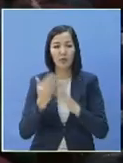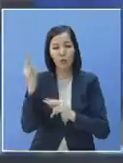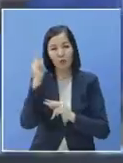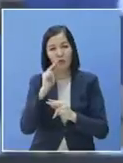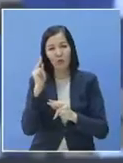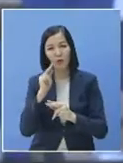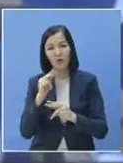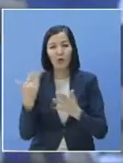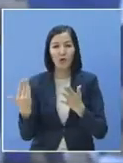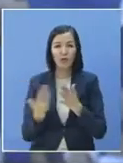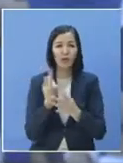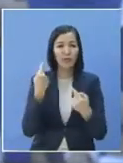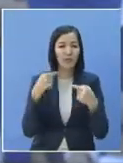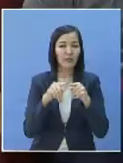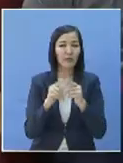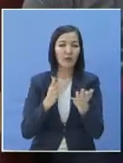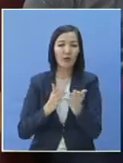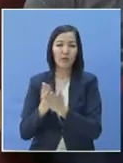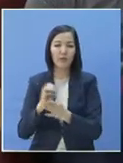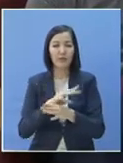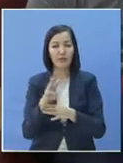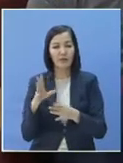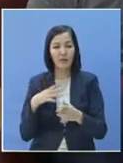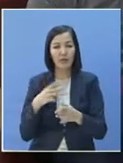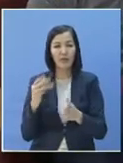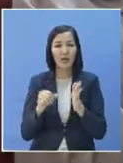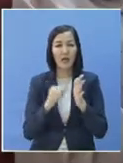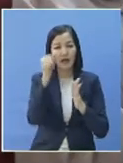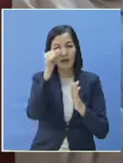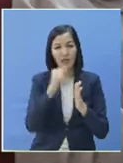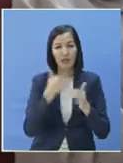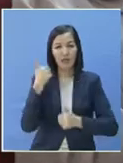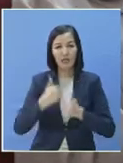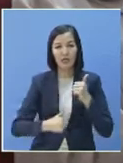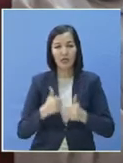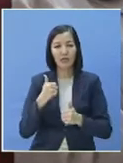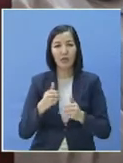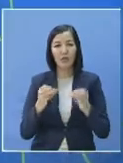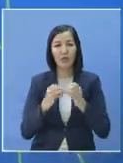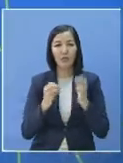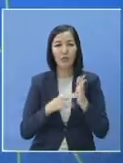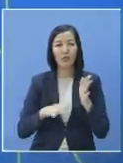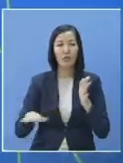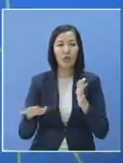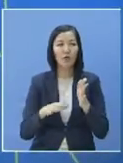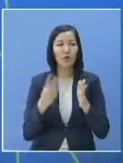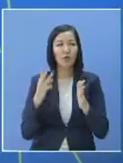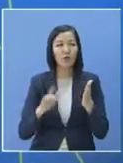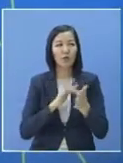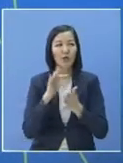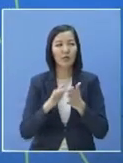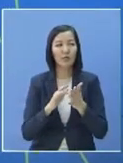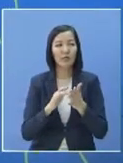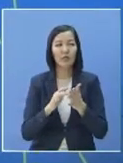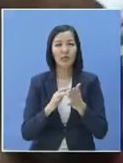оқытудағы заманауи технологиялар бағыттарын қамтиды. Алтайға жалғасқан конкурсқа облысымыздың 17 аудан 3 қаласындағы